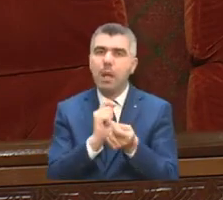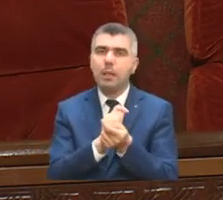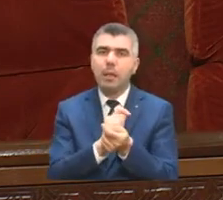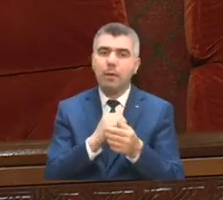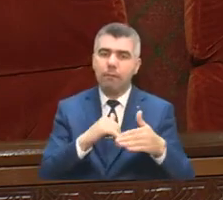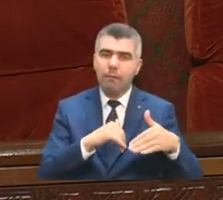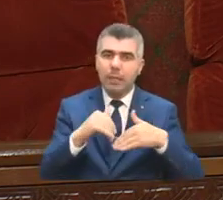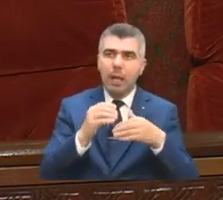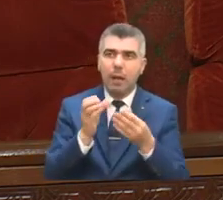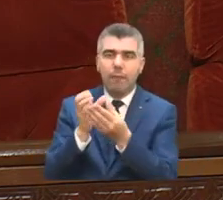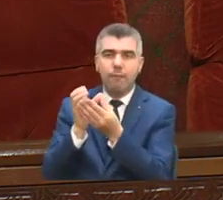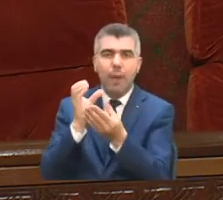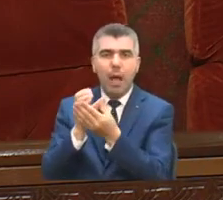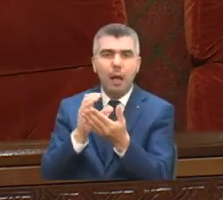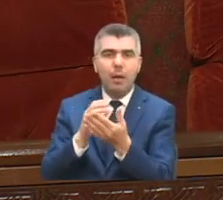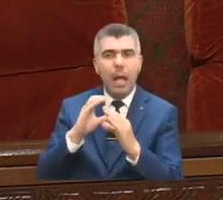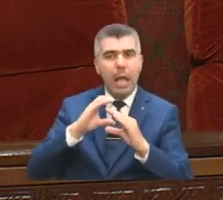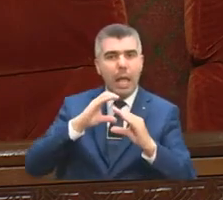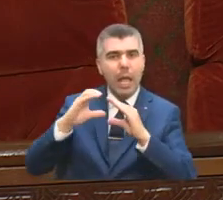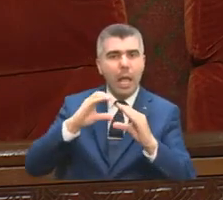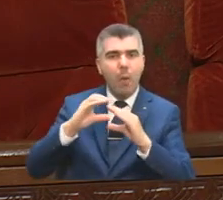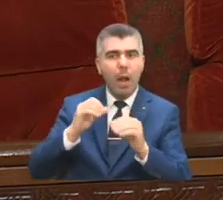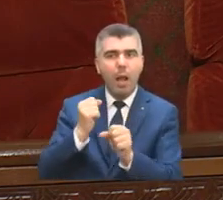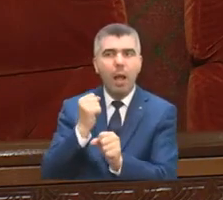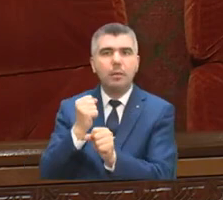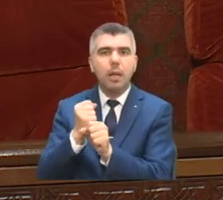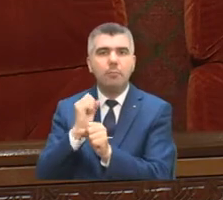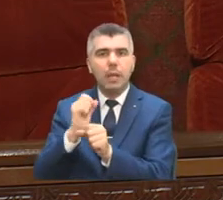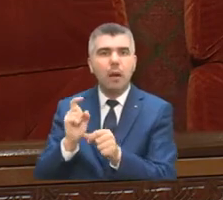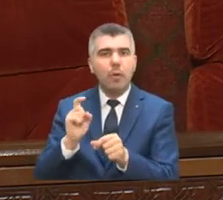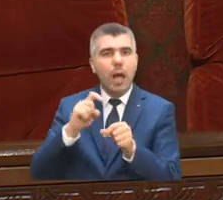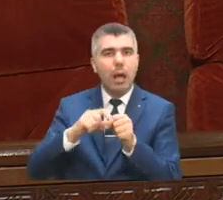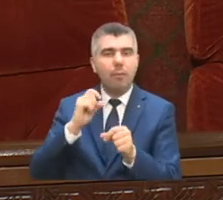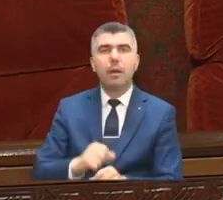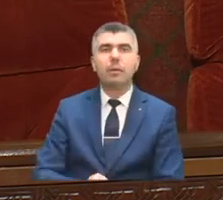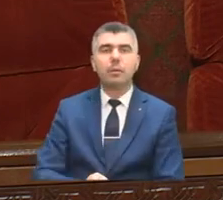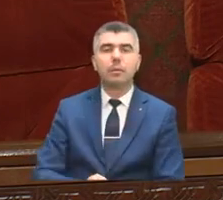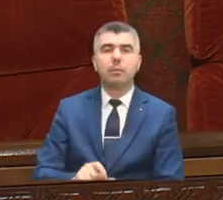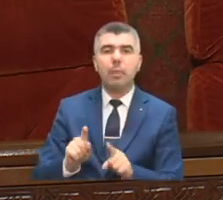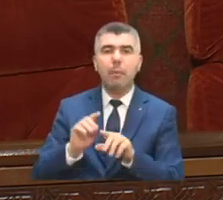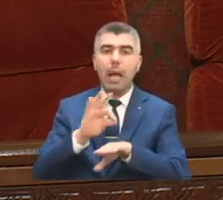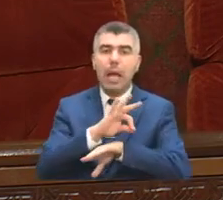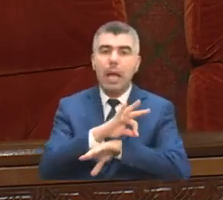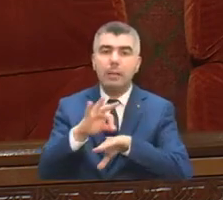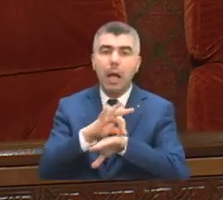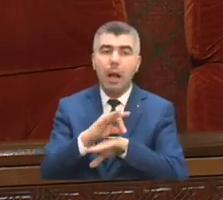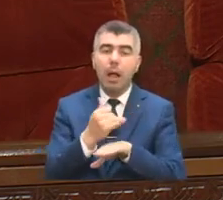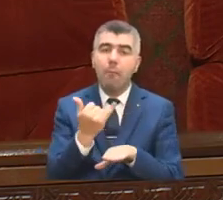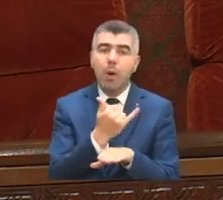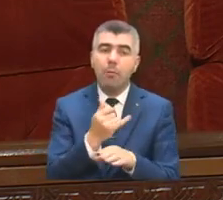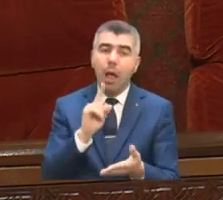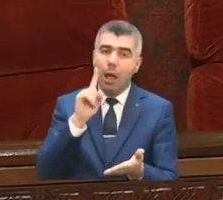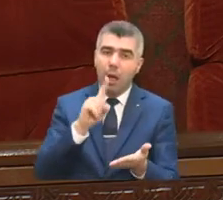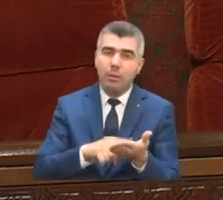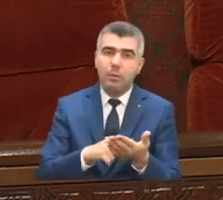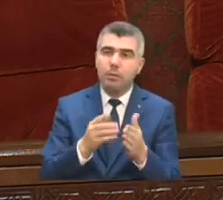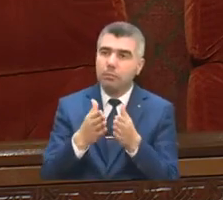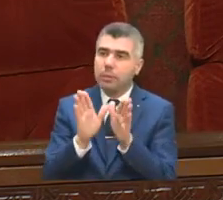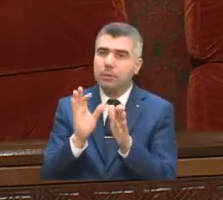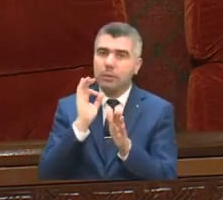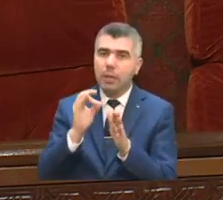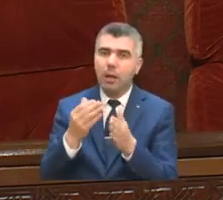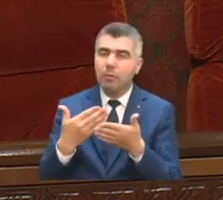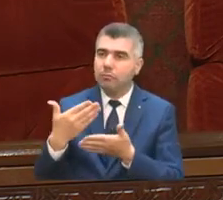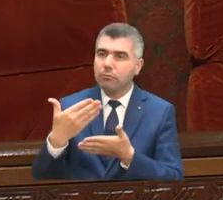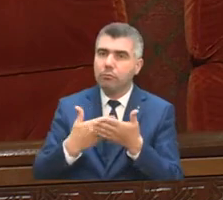الطرقي ومواصلات الحوار القطاعي مع المهنيين والرابعه تعزيز قدرات دور الاداره وجعلها اكثر من انفتاحا وقرب على